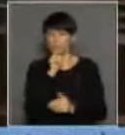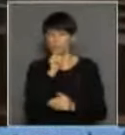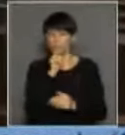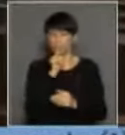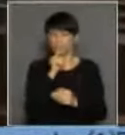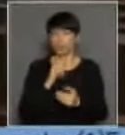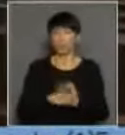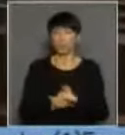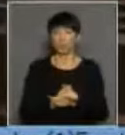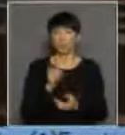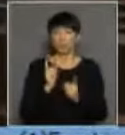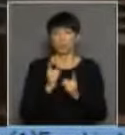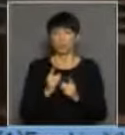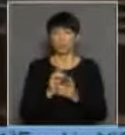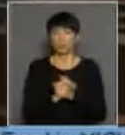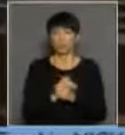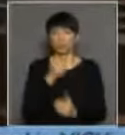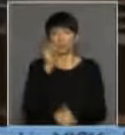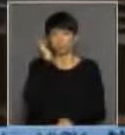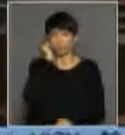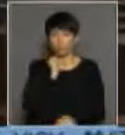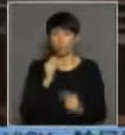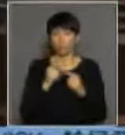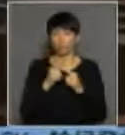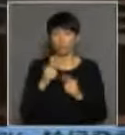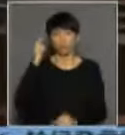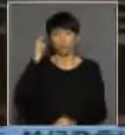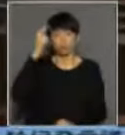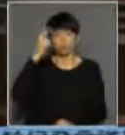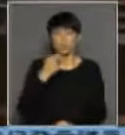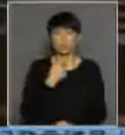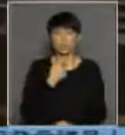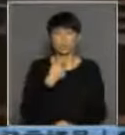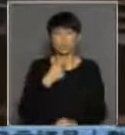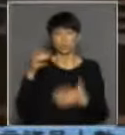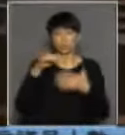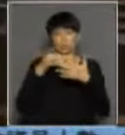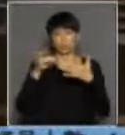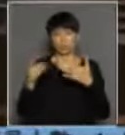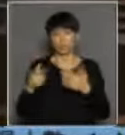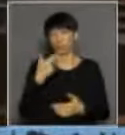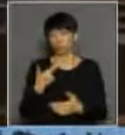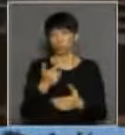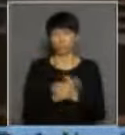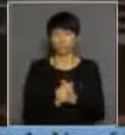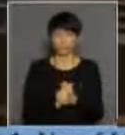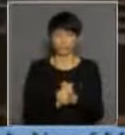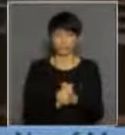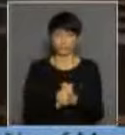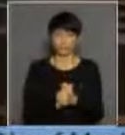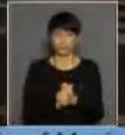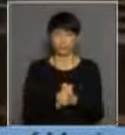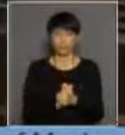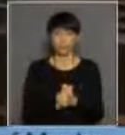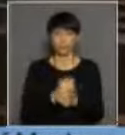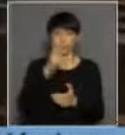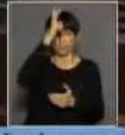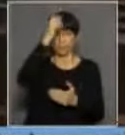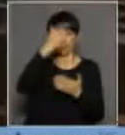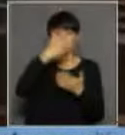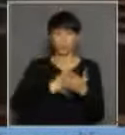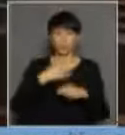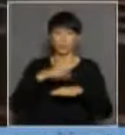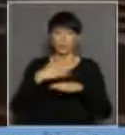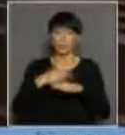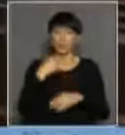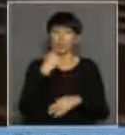餘人士又好，甚至一啲長者又好，佢哋想要嘅係多啲選擇。咁呢個當然都係我哋喺政策上，剛才我提過啦，